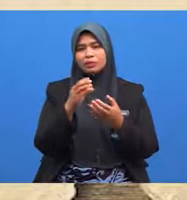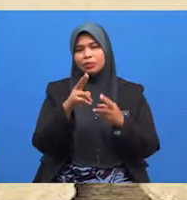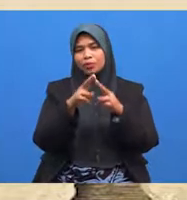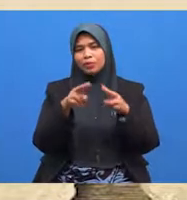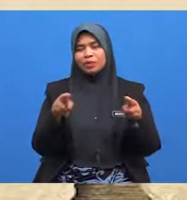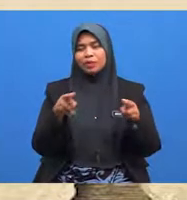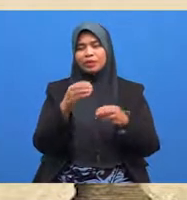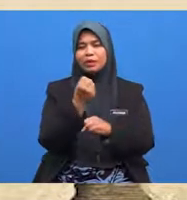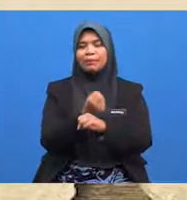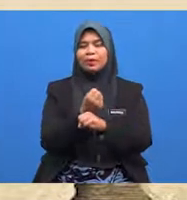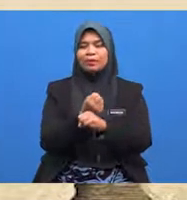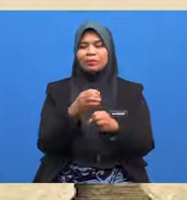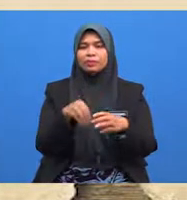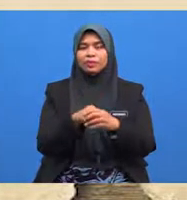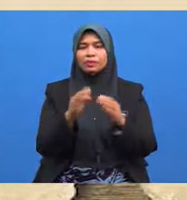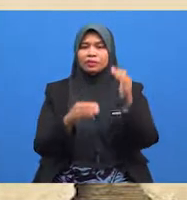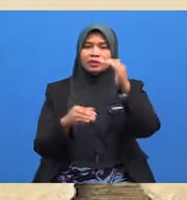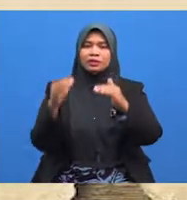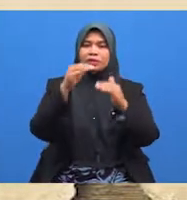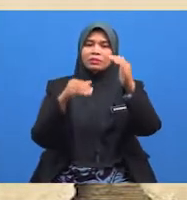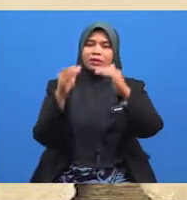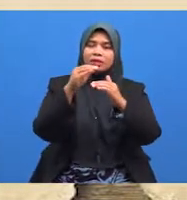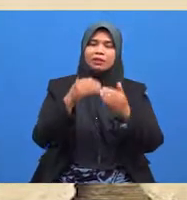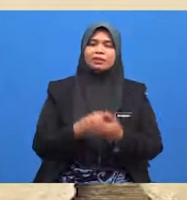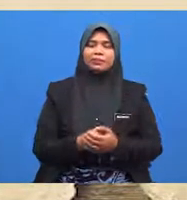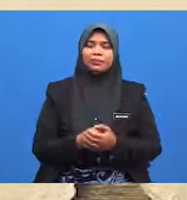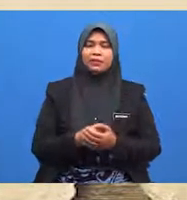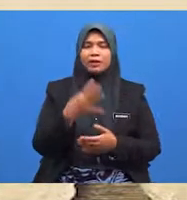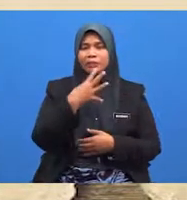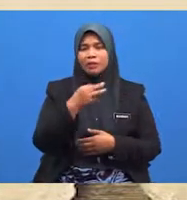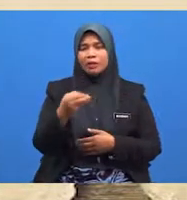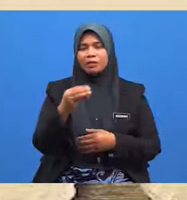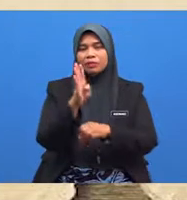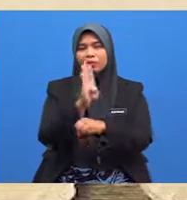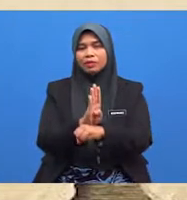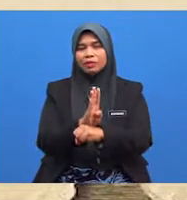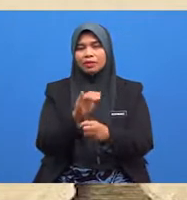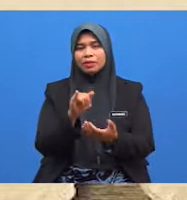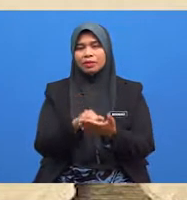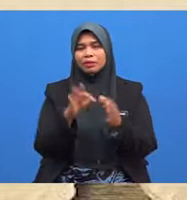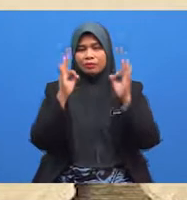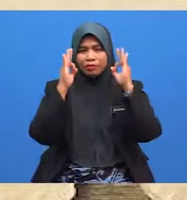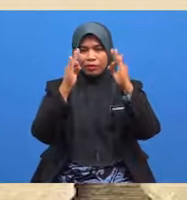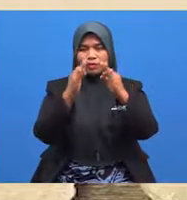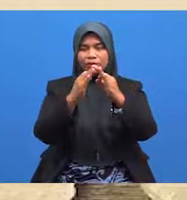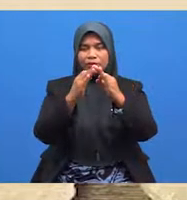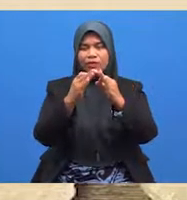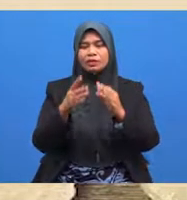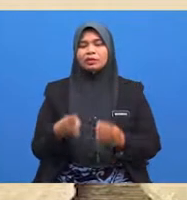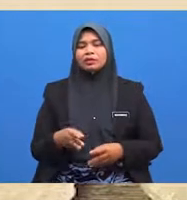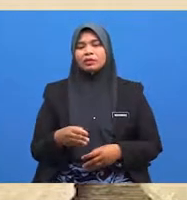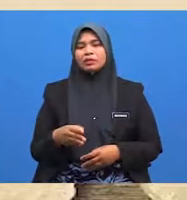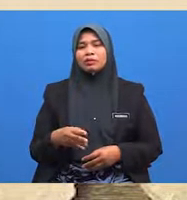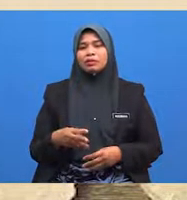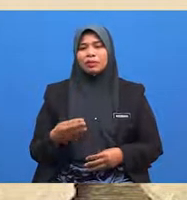batu dalam seni binanya. Pengaruh kebudayaan ini memfokuskan kemegahan